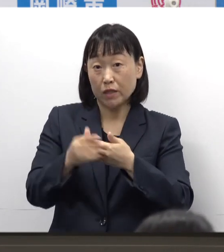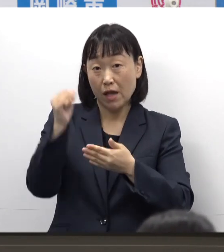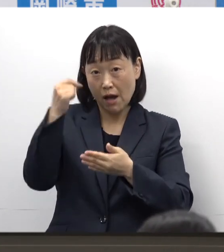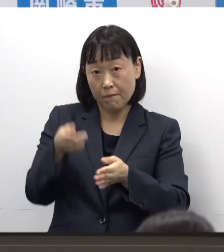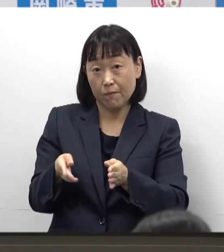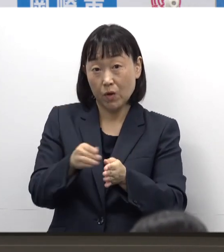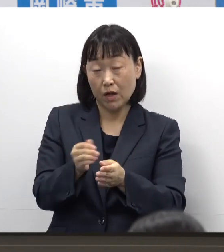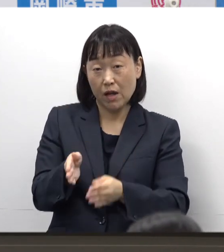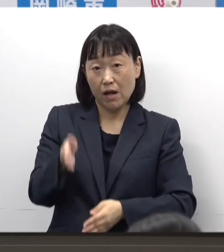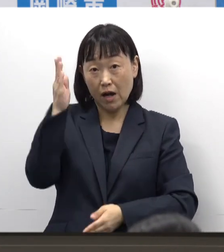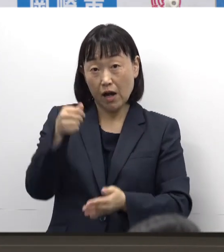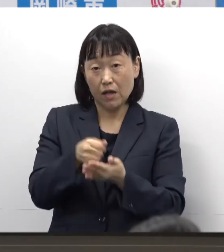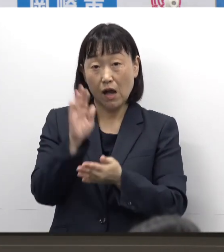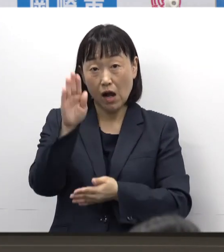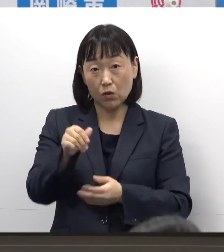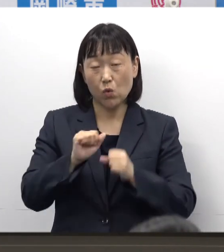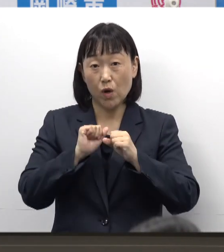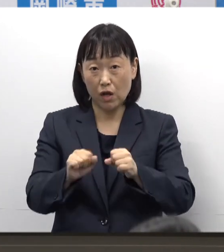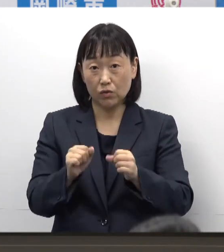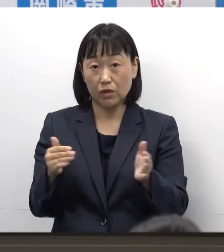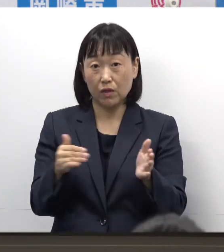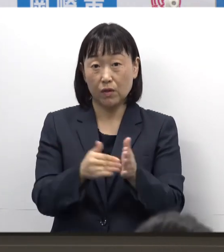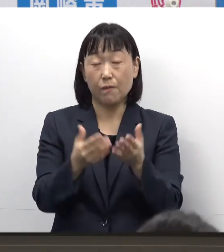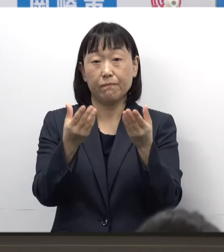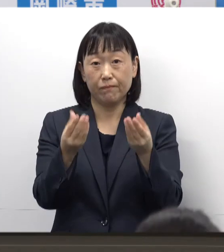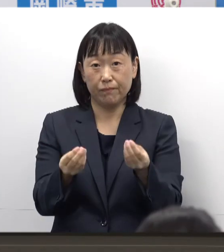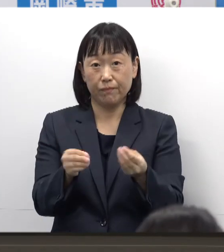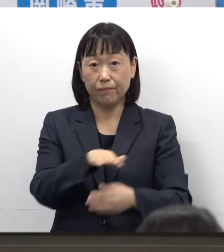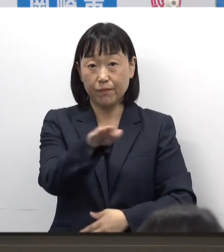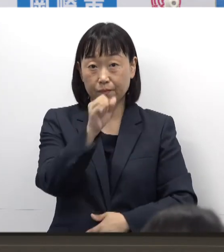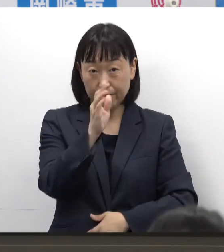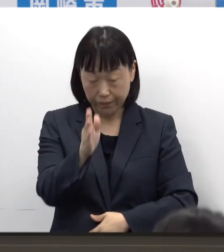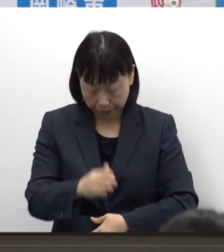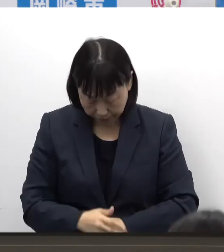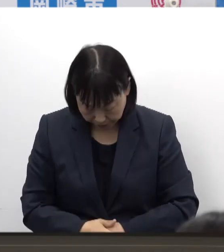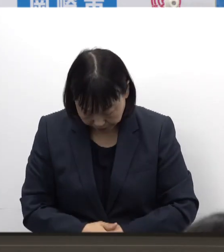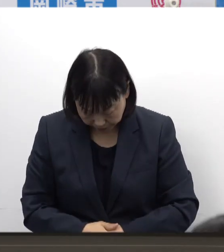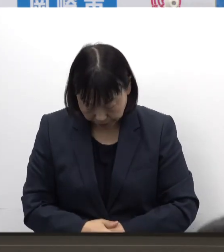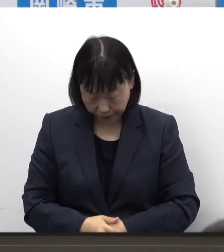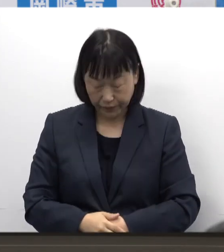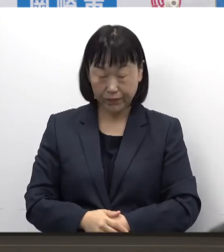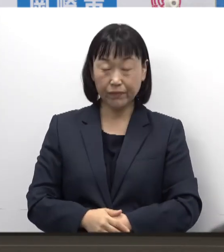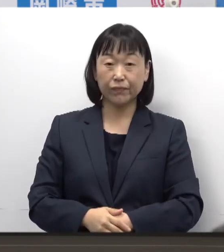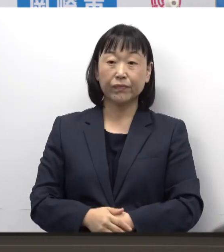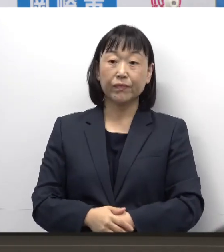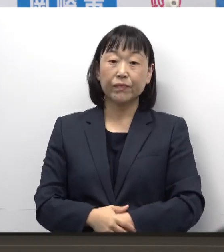後に実施する運びとになります説明は以上でございますどうぞよろしくお願いします